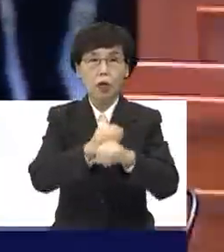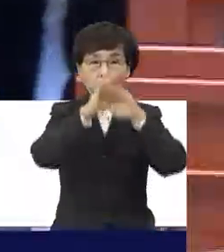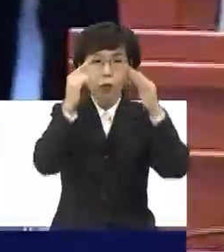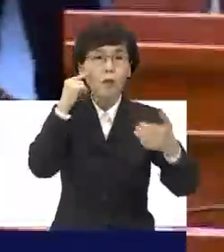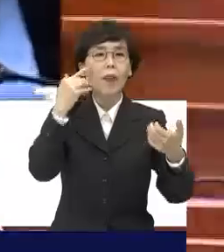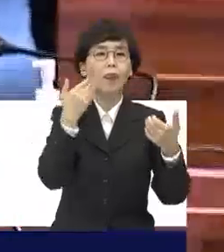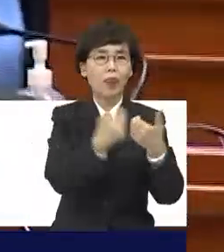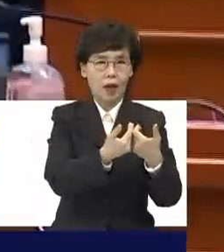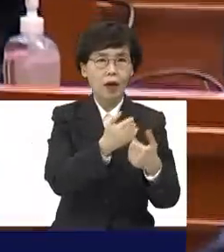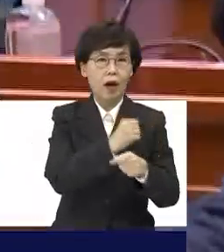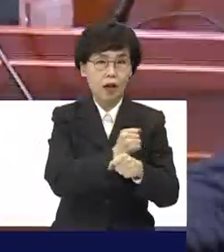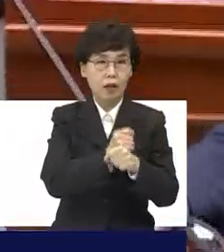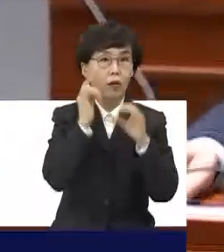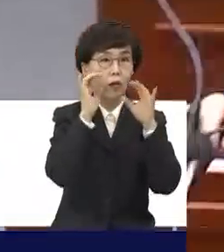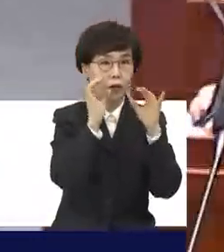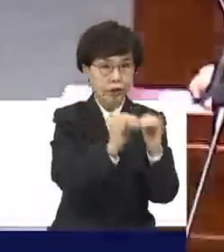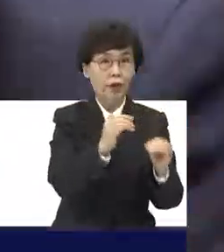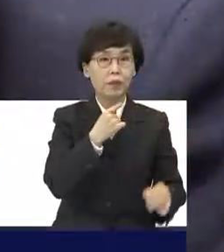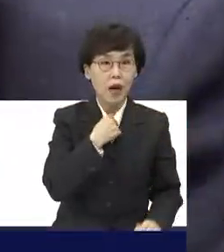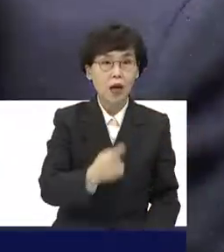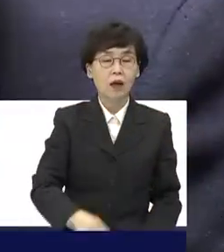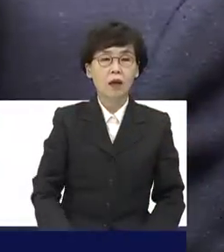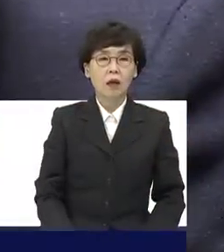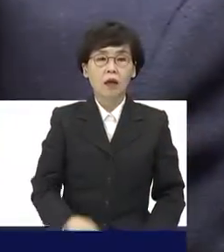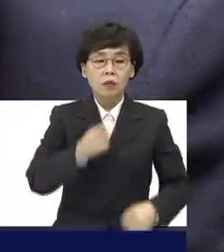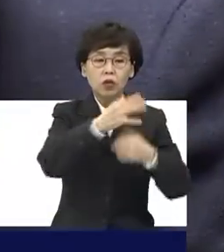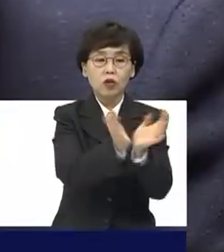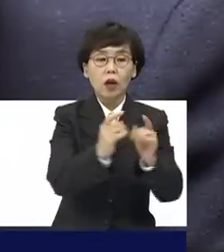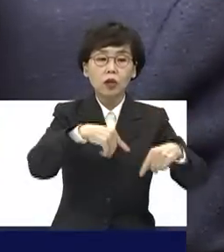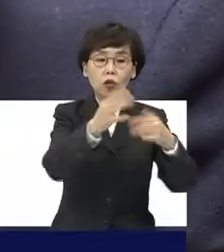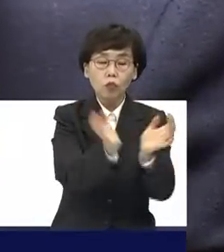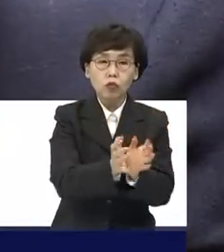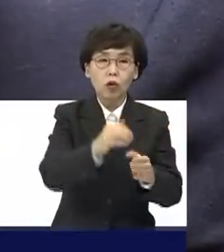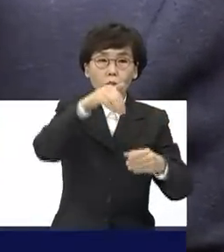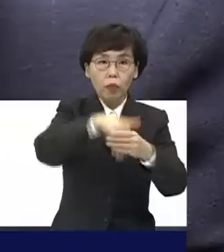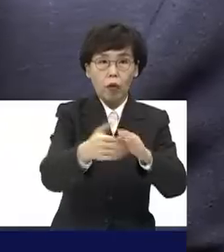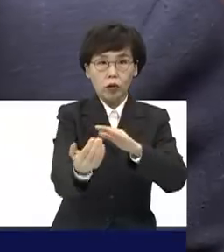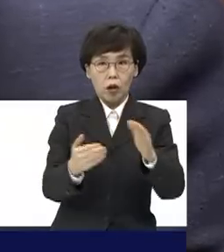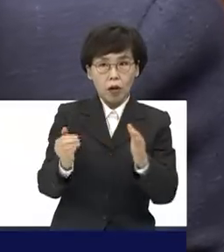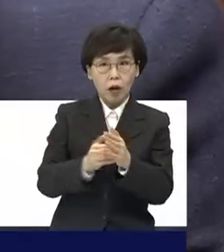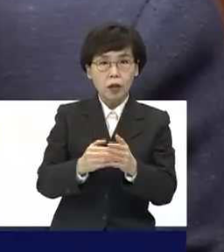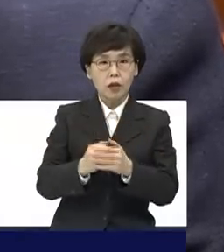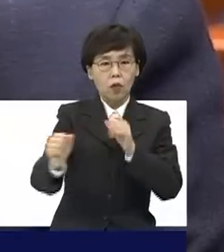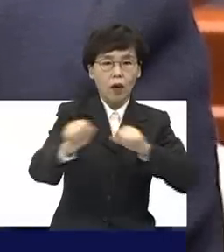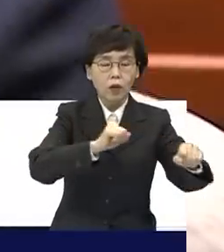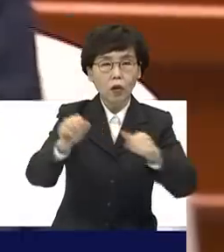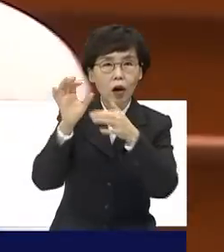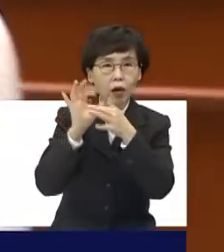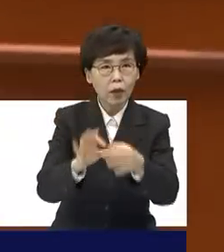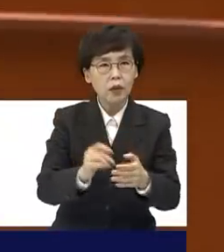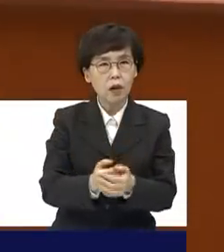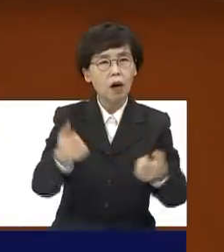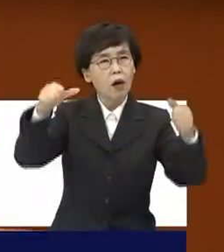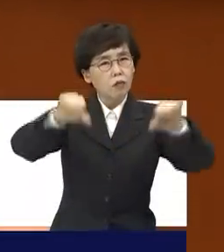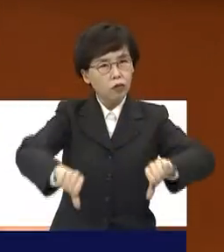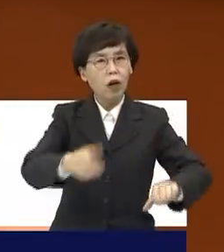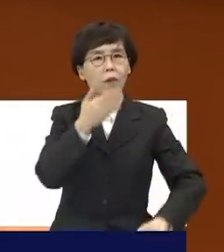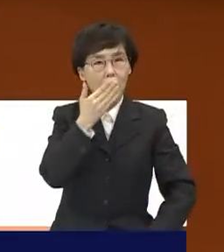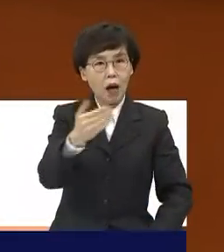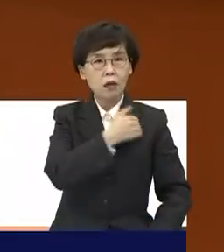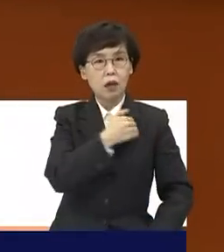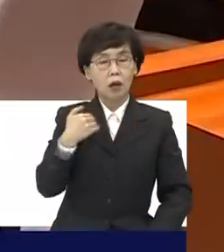던지기로 의견을 모았었습니다. 총의를 모았다고 했었죠. 민주당 지도부도 표결 직전까지 여론전을 펼치며 압도적 부결을